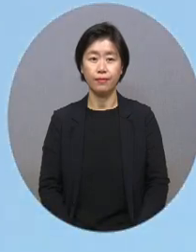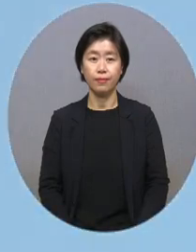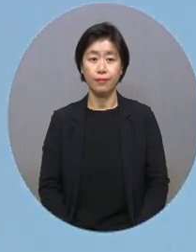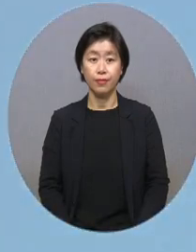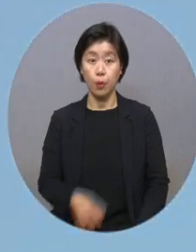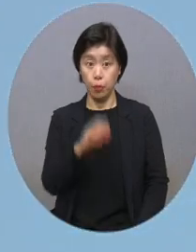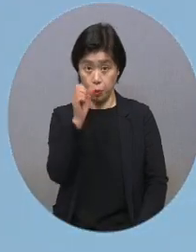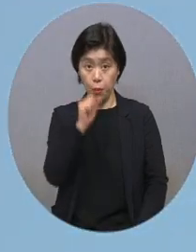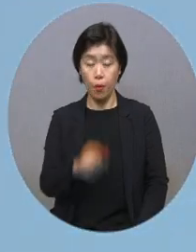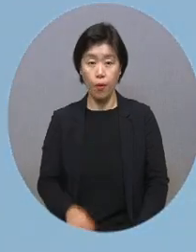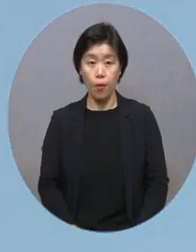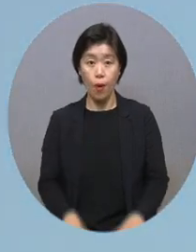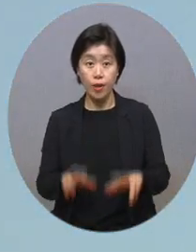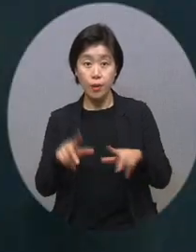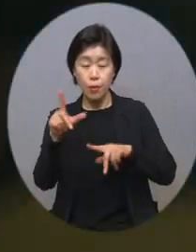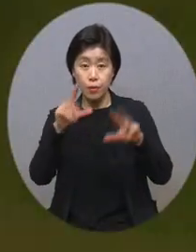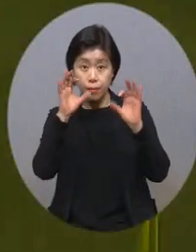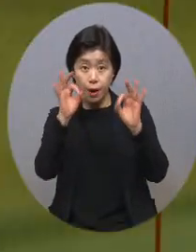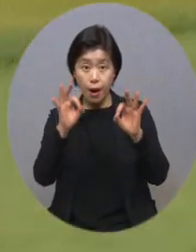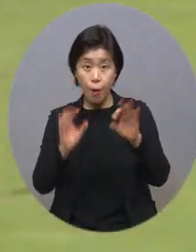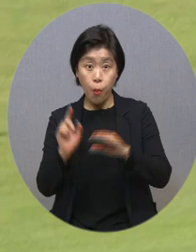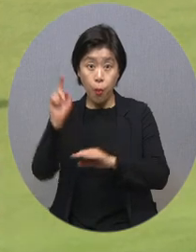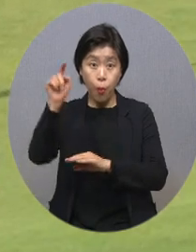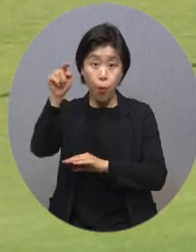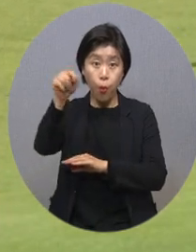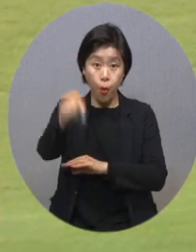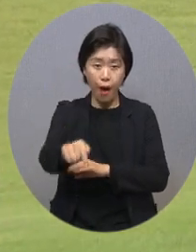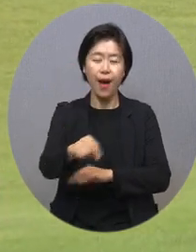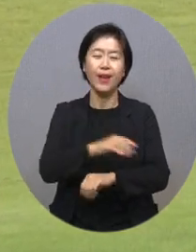좋다. 이렇게 되면